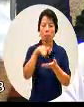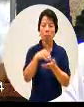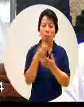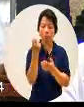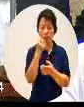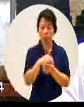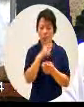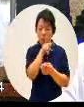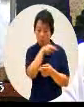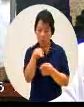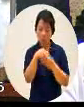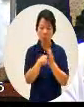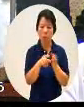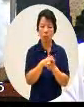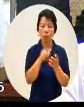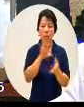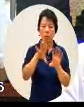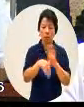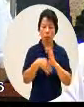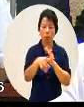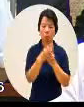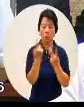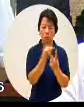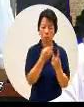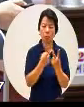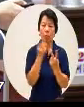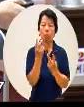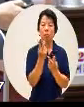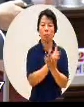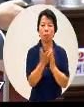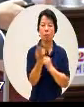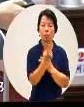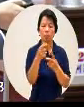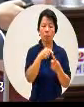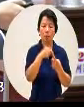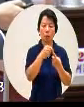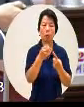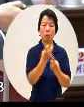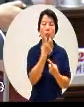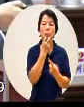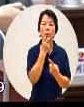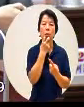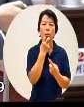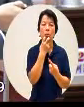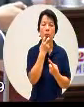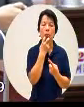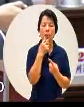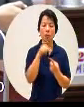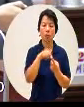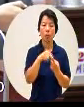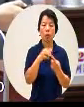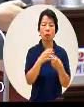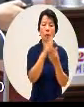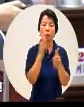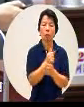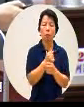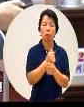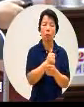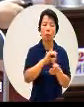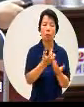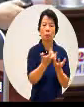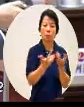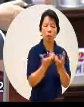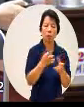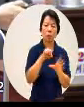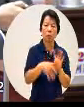察稅客收入其實只有兩項嘛一個是跟中央要的錢叫做統籌分配稅款22